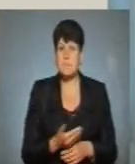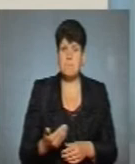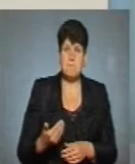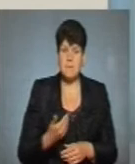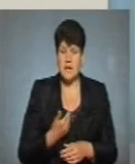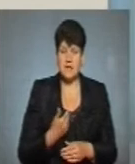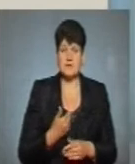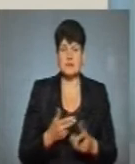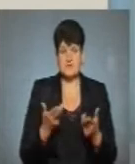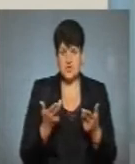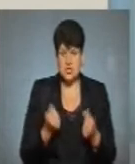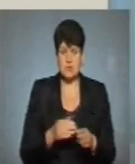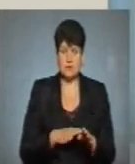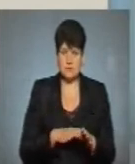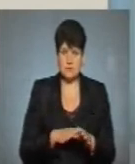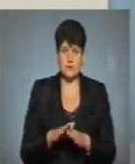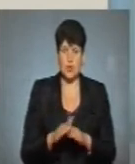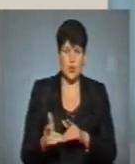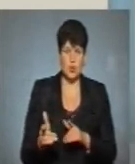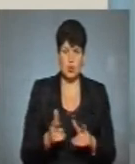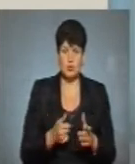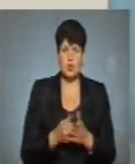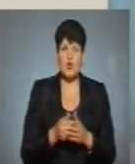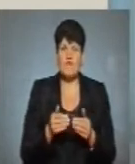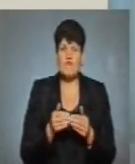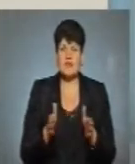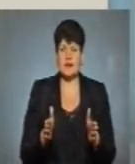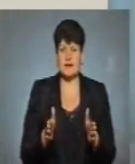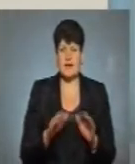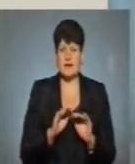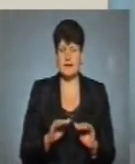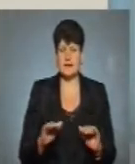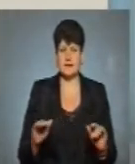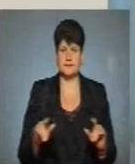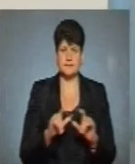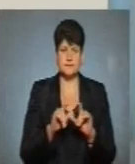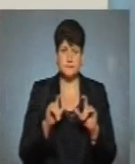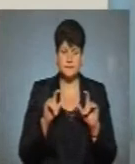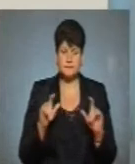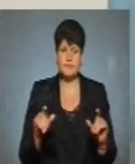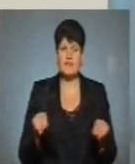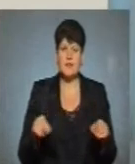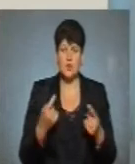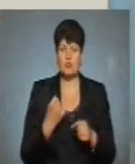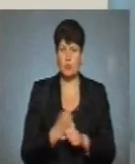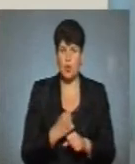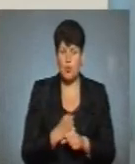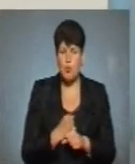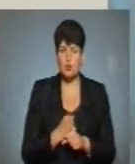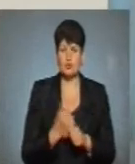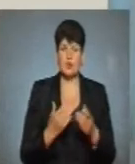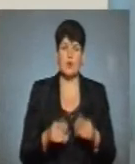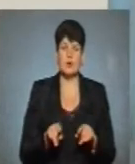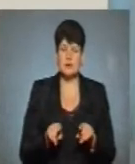звичайно, дотримуємось, готуємося до відкриття дошкільних навчальних закладах, відновлюємо роботу.